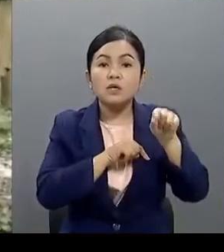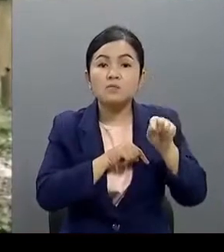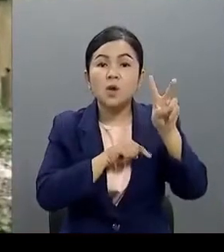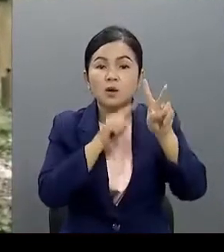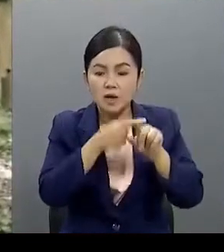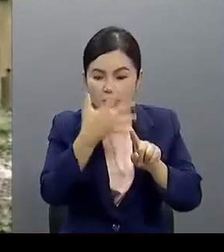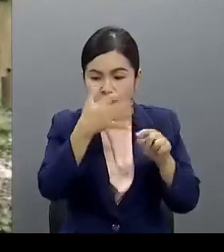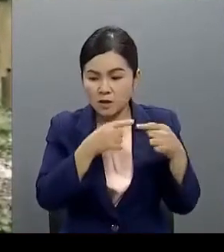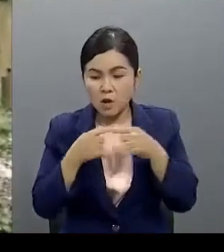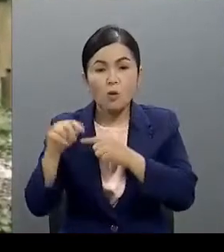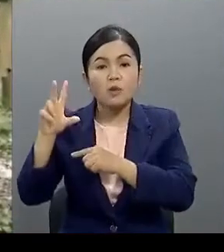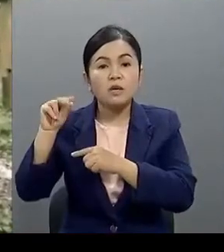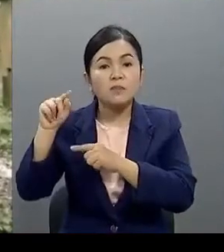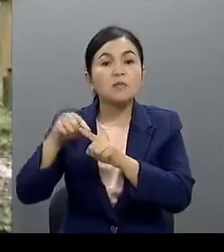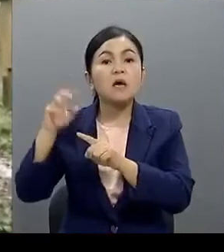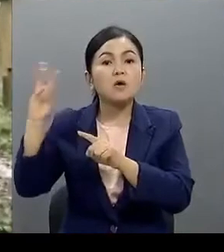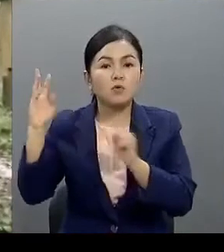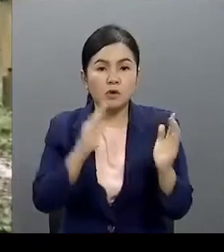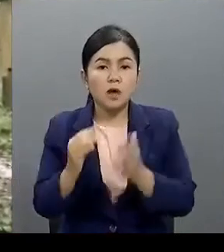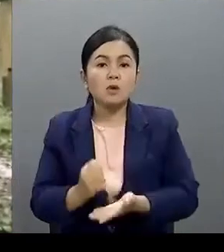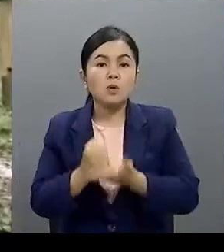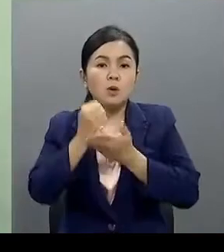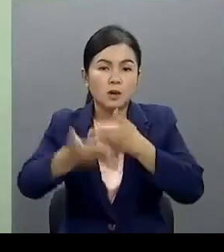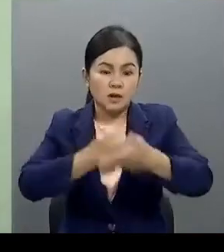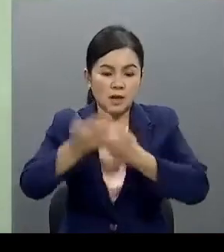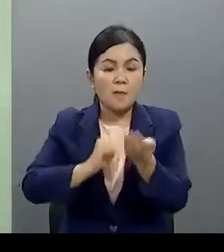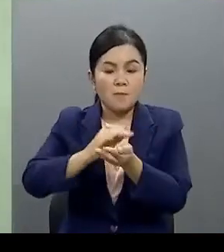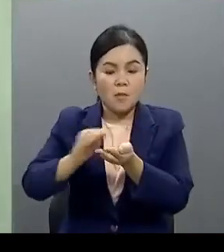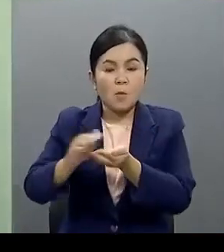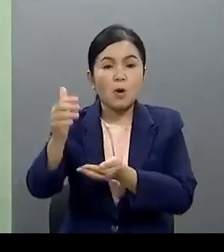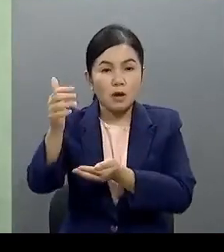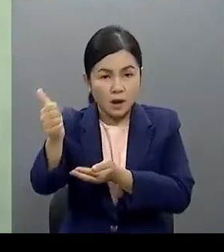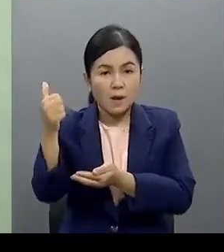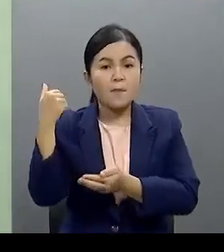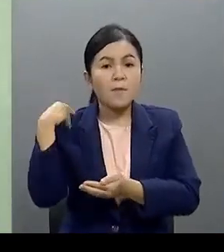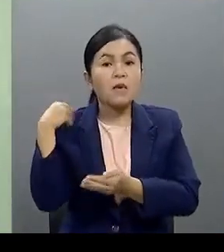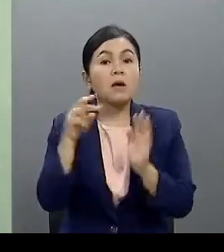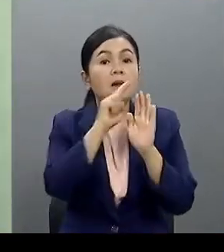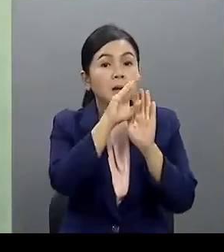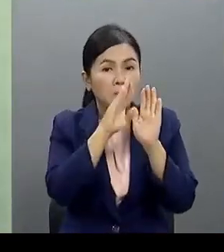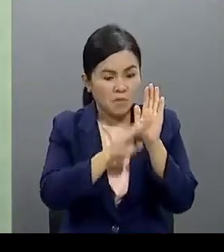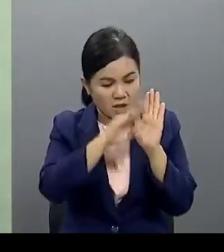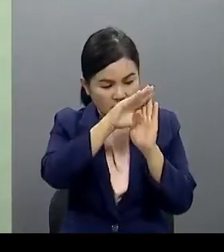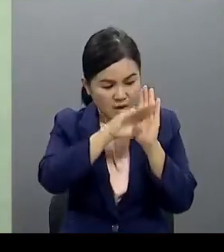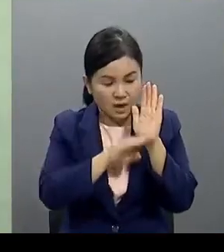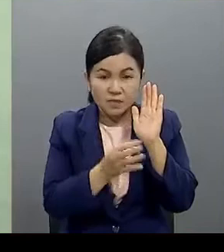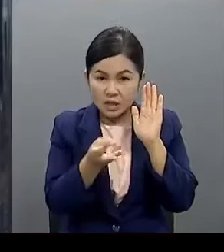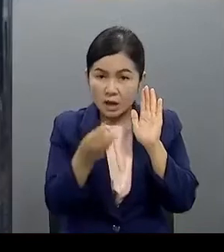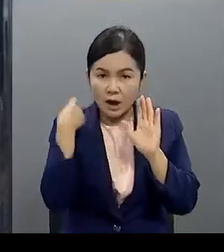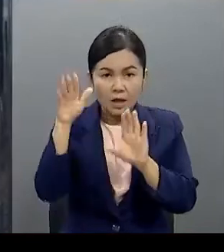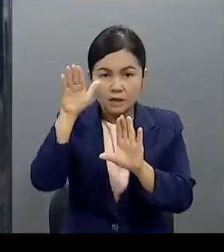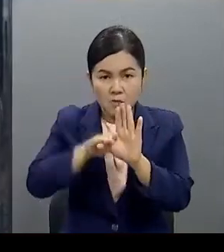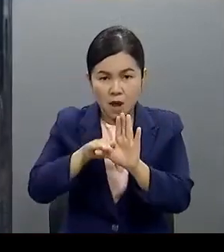30มิถุนายนนี ้เรามีเงื่อนไขนิดนึงค่ะว่าสำหรับผู้ที่เข้าโครงการตรงนี้จะต้